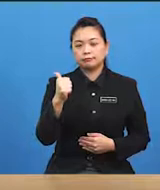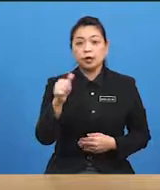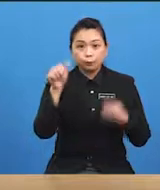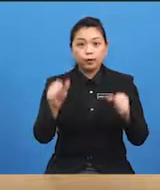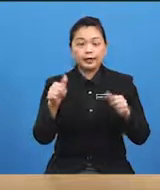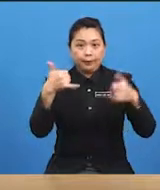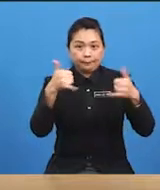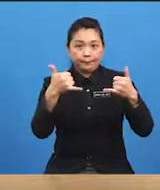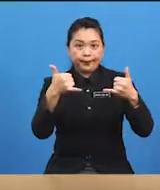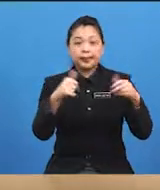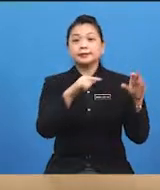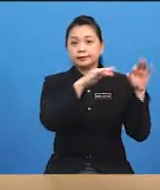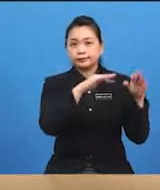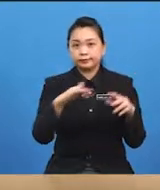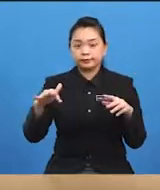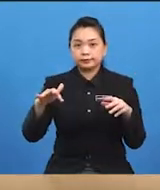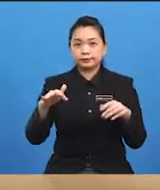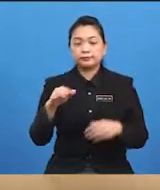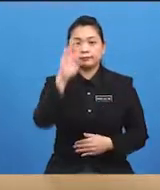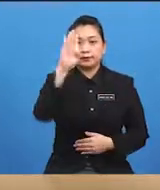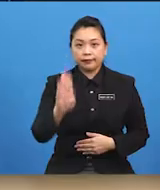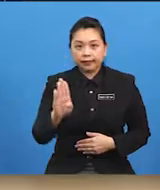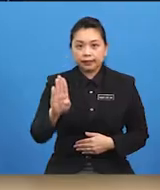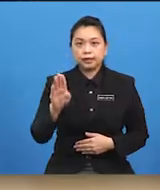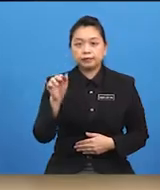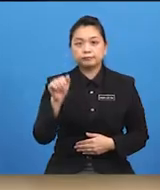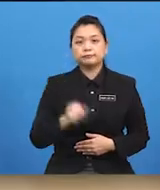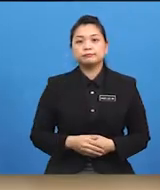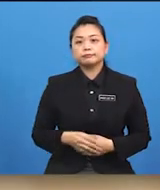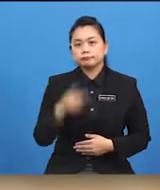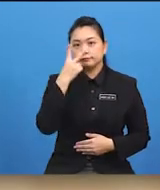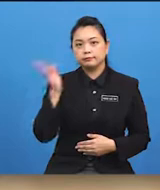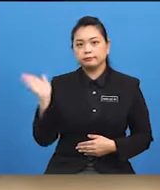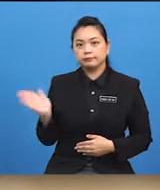Nor mainkan skill B flat major? Boleh cikgu.